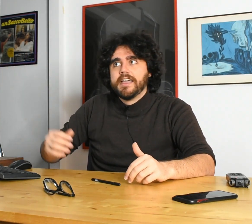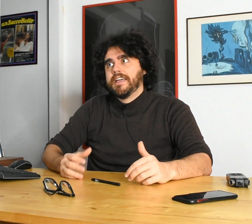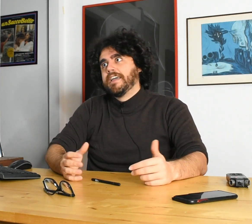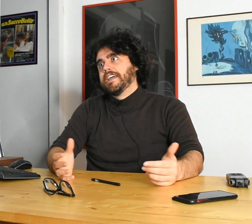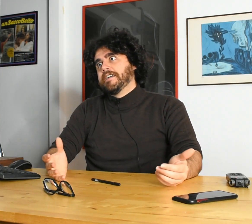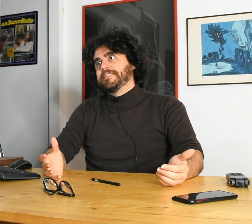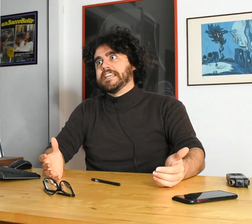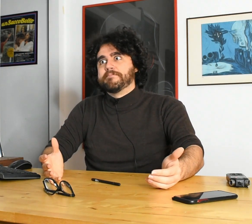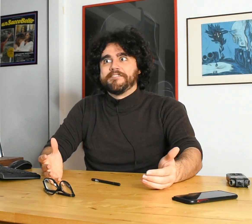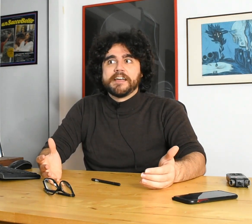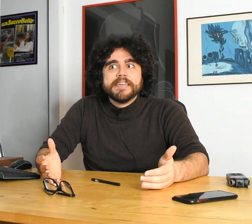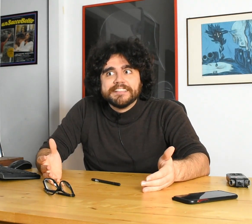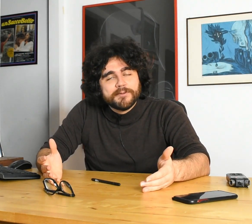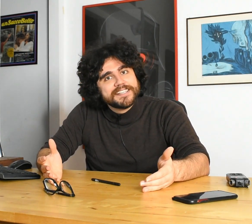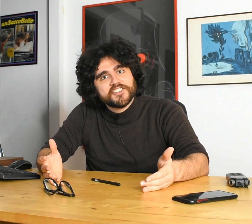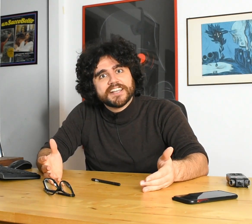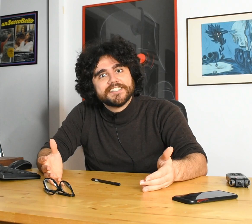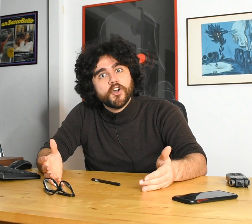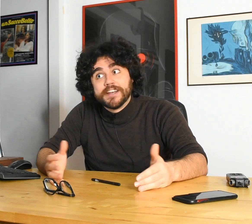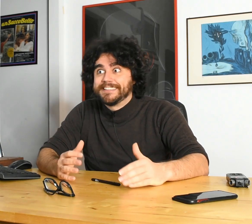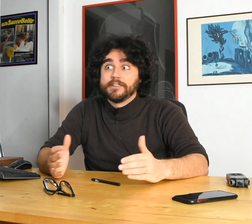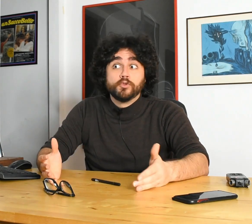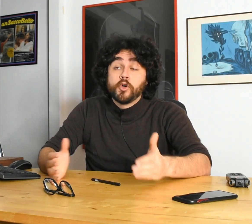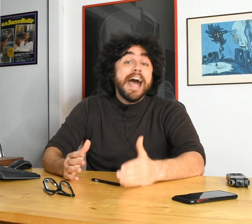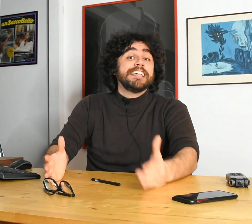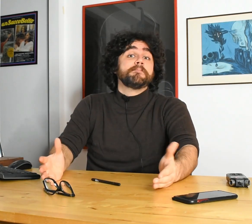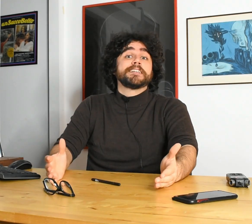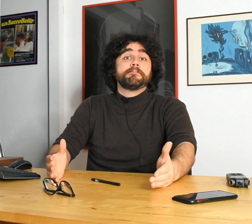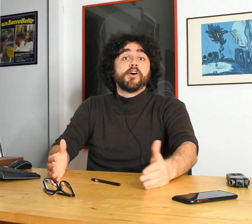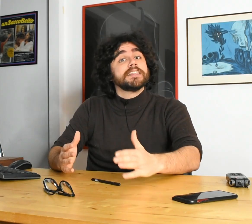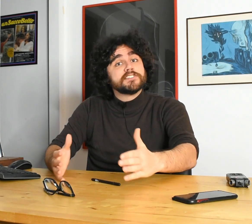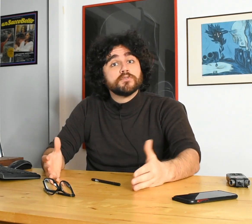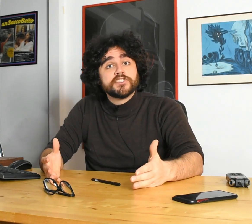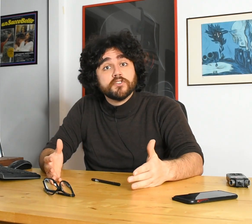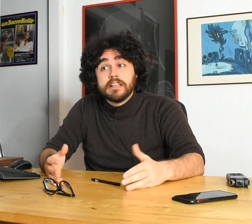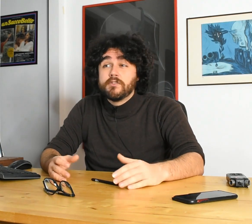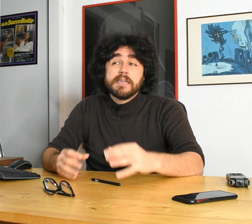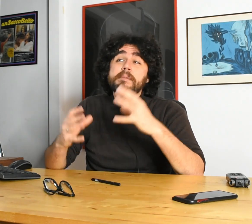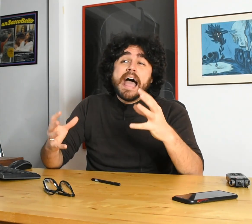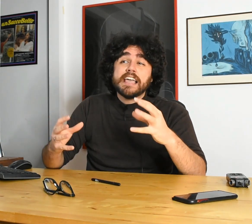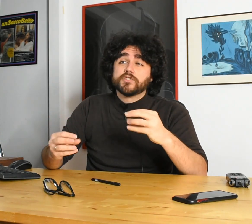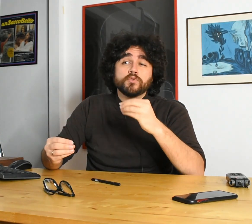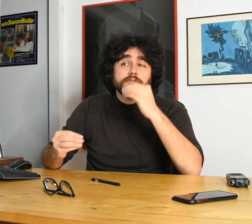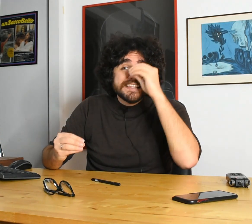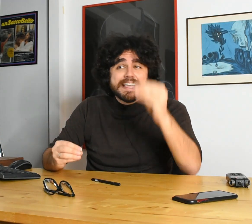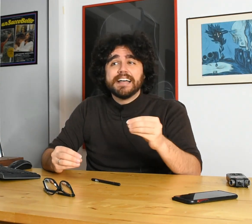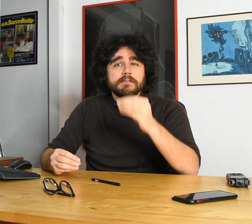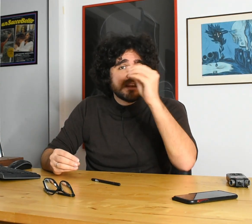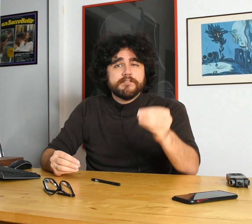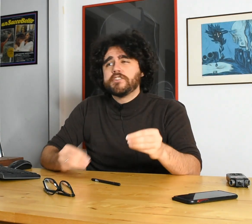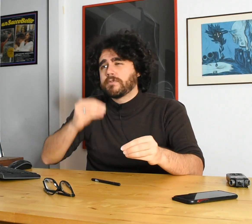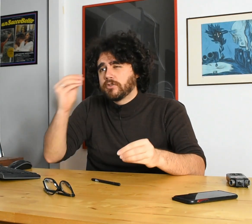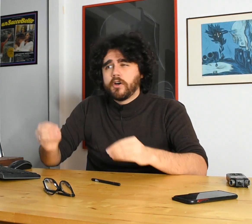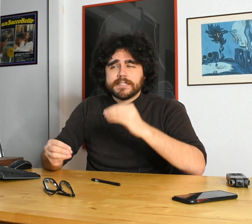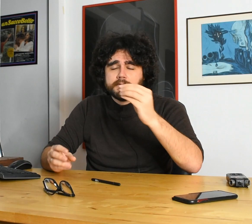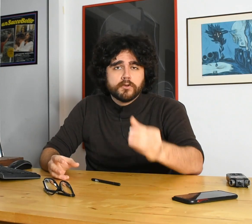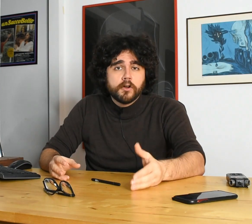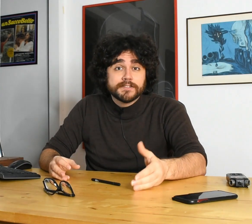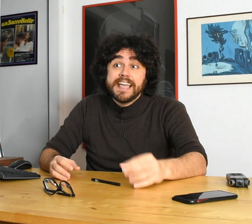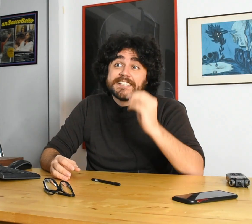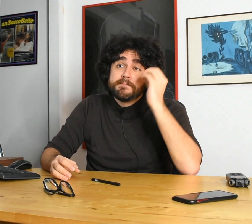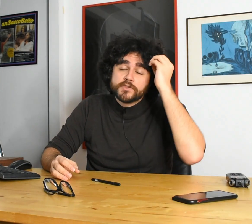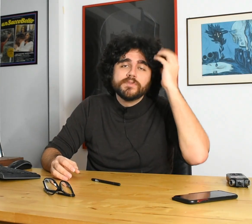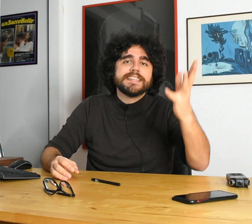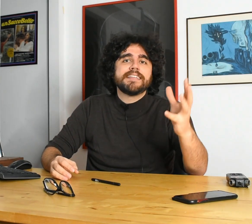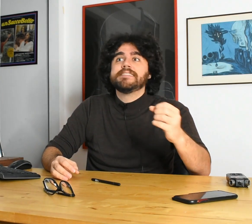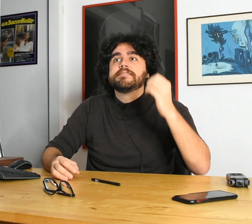scherzo, mi sembra veramente un'esagerazione, tra tutto, anche perché poi la discussione non è mai sull'utilità del beneficio, quanto costa, quanto non